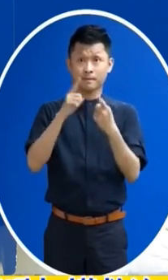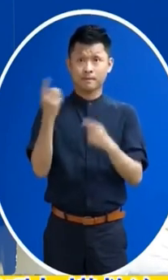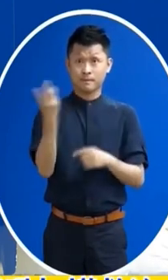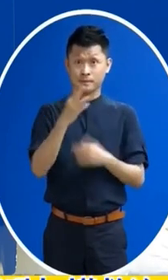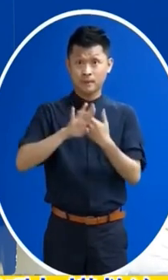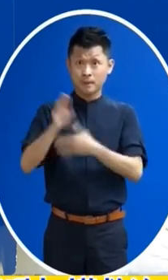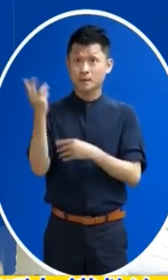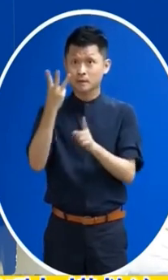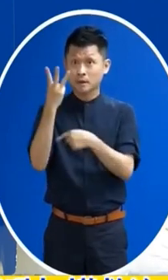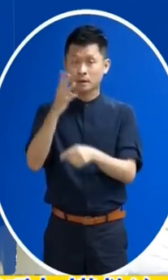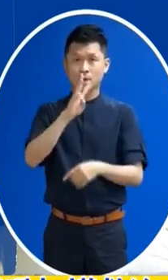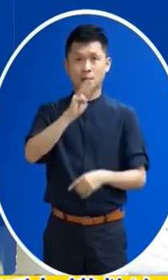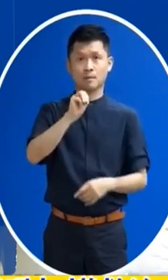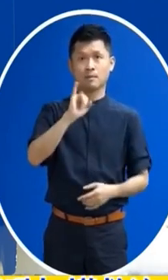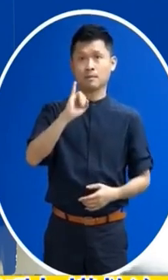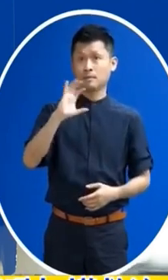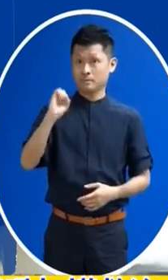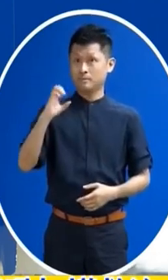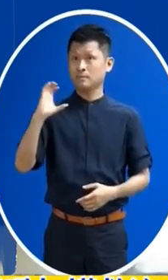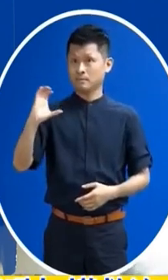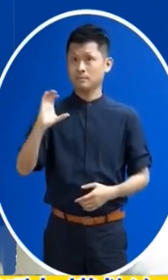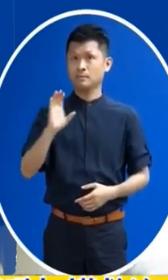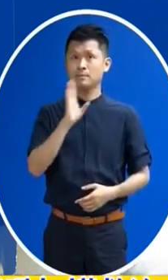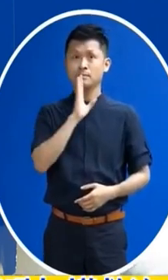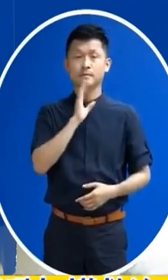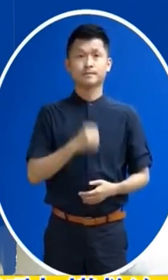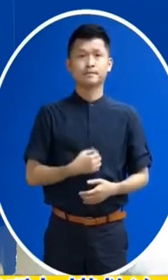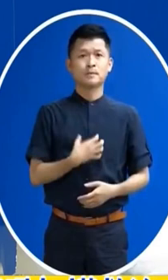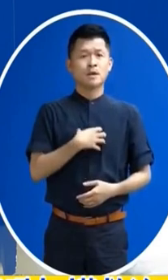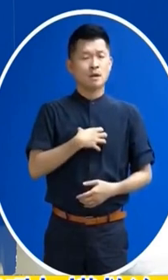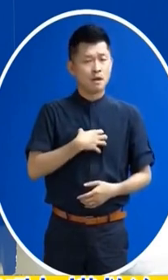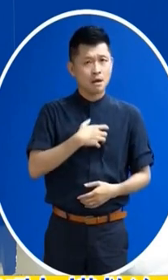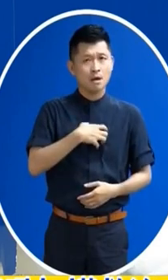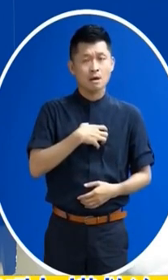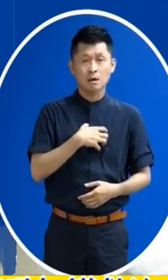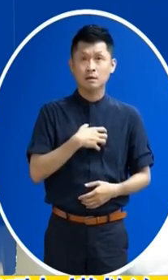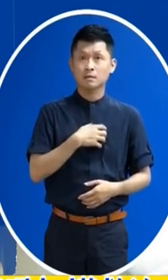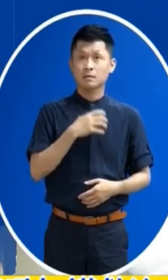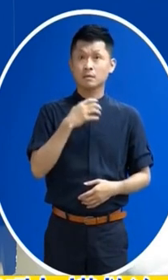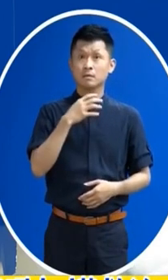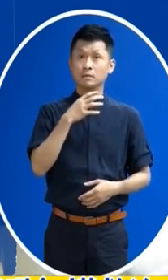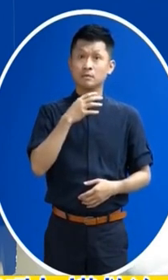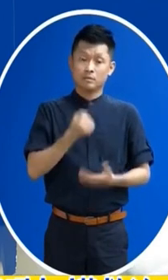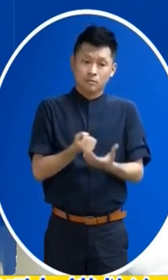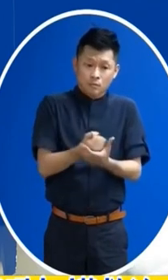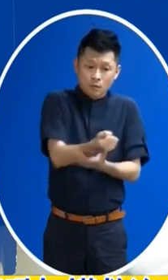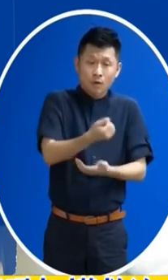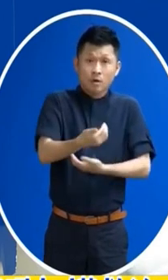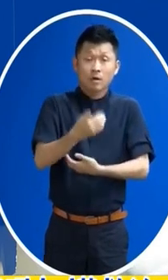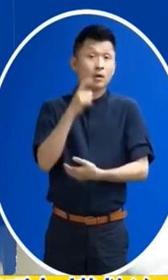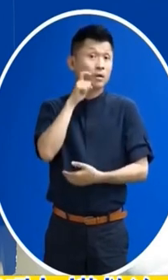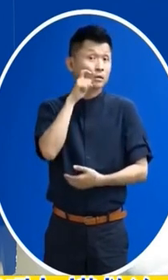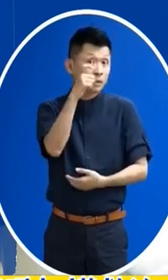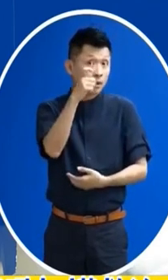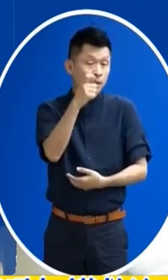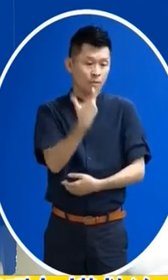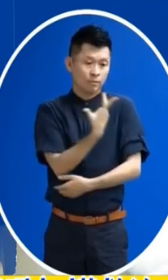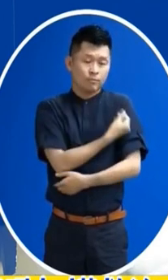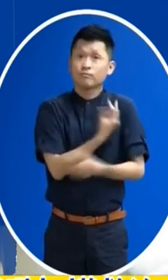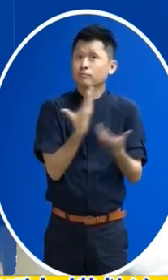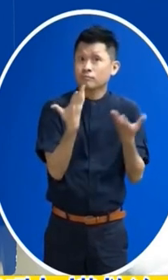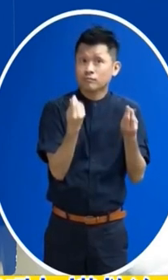是 Miss C。那从哮吼的这一位是10个月大的男婴，没有接种疫苗，也没